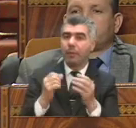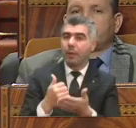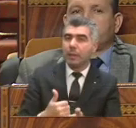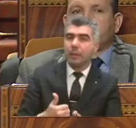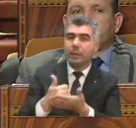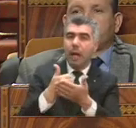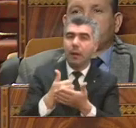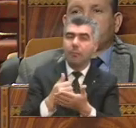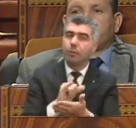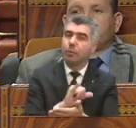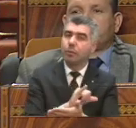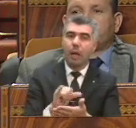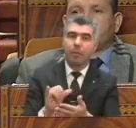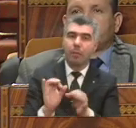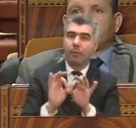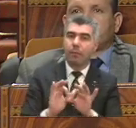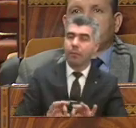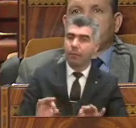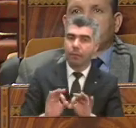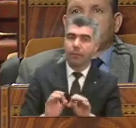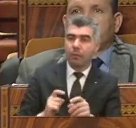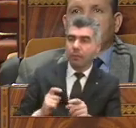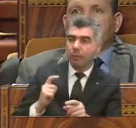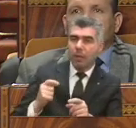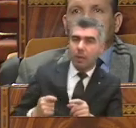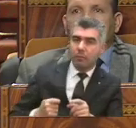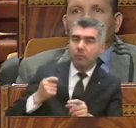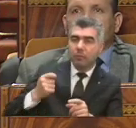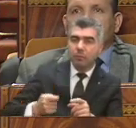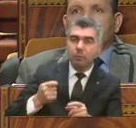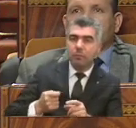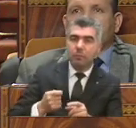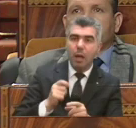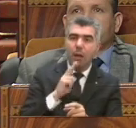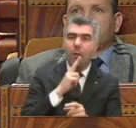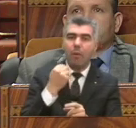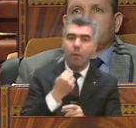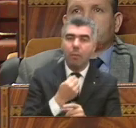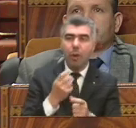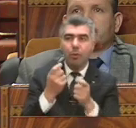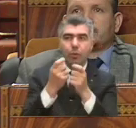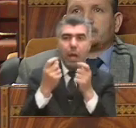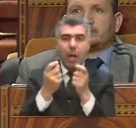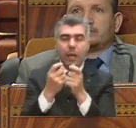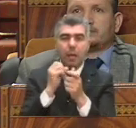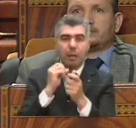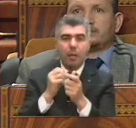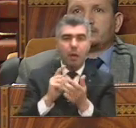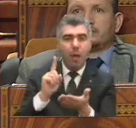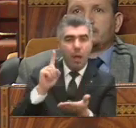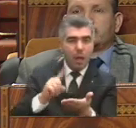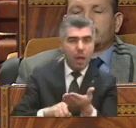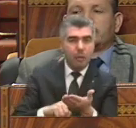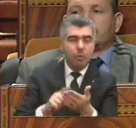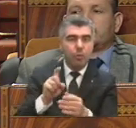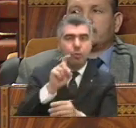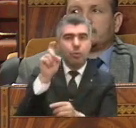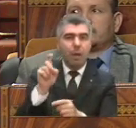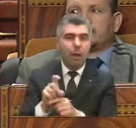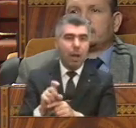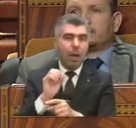والضمان، تحسين آجال الأداء المتعلق بالدولة والمؤسسات والمقاولات العمومية والجماعات